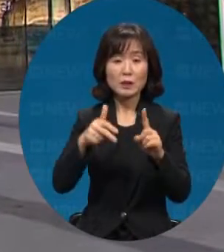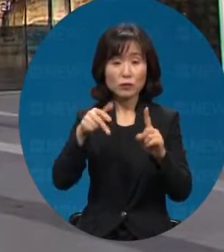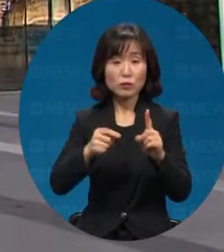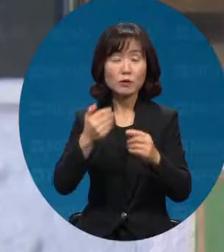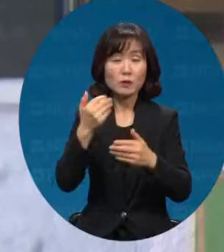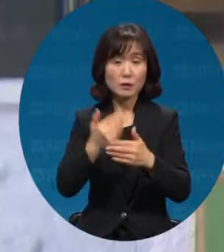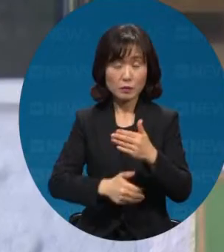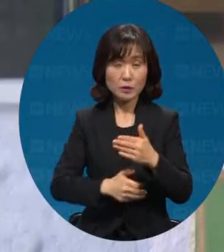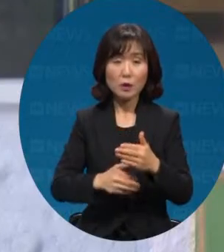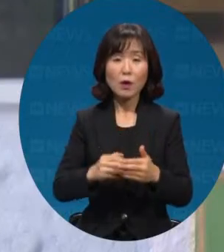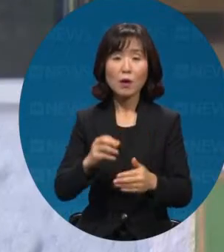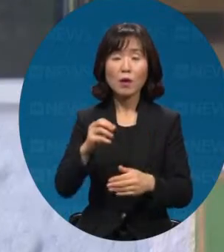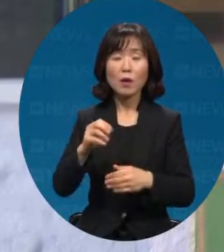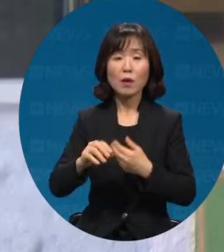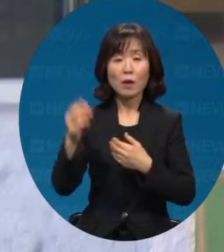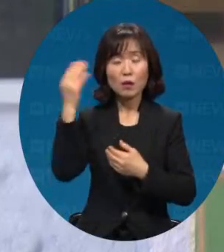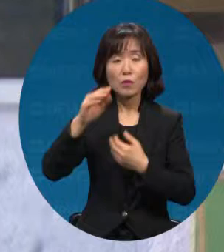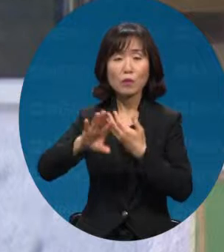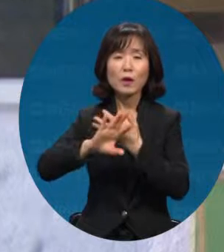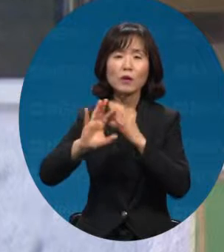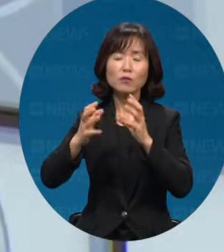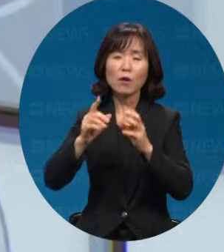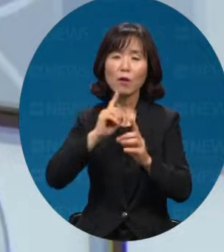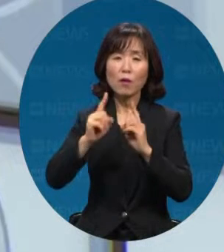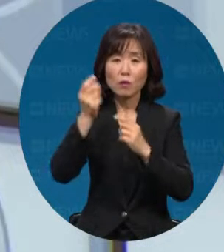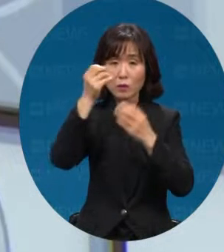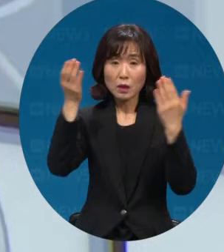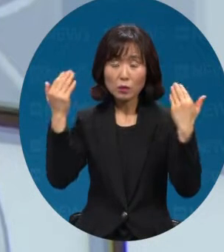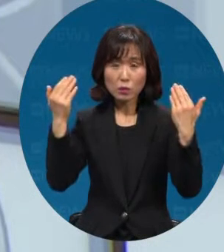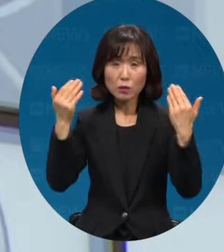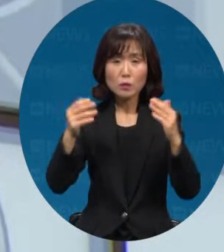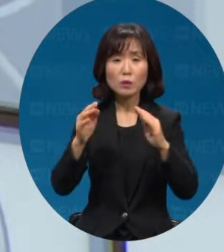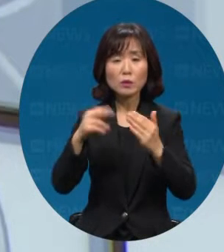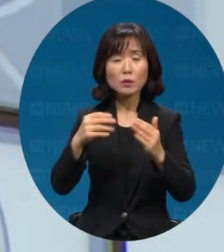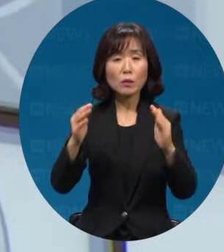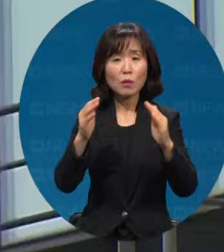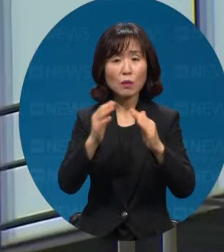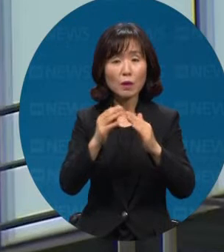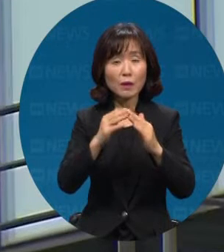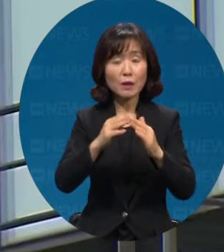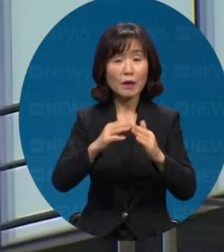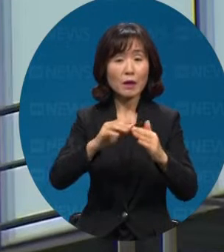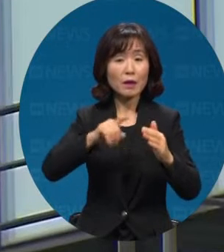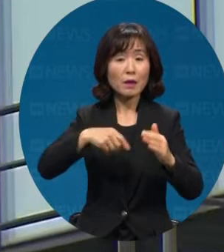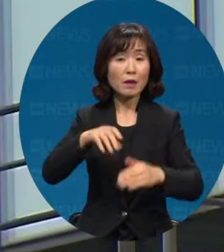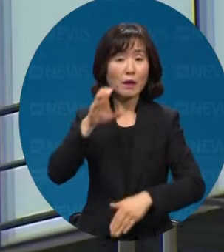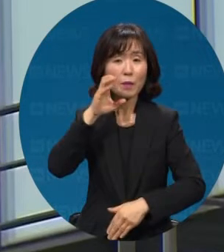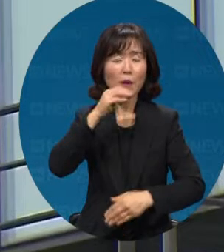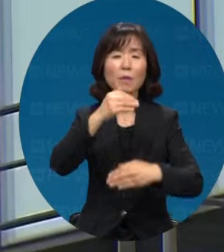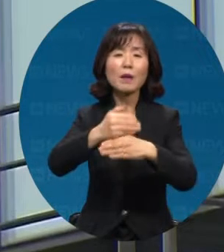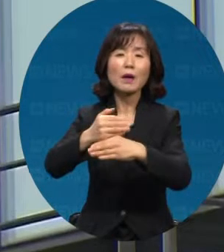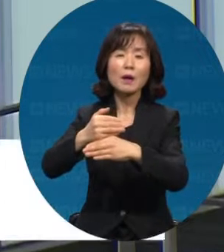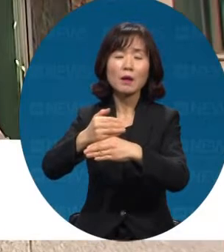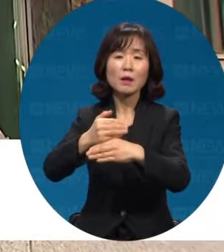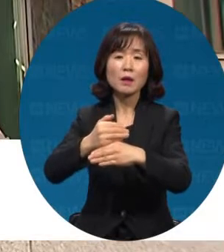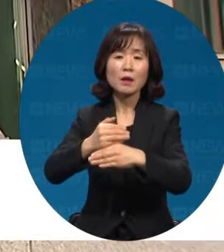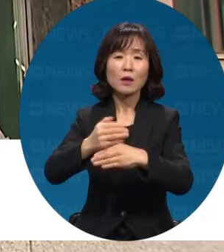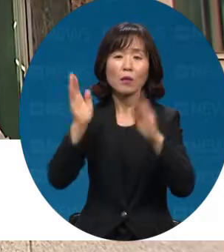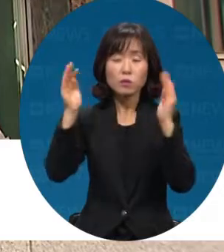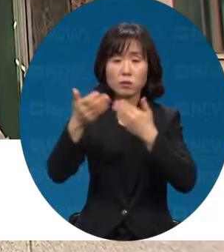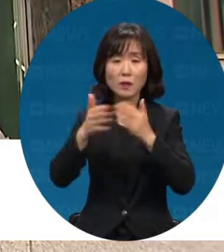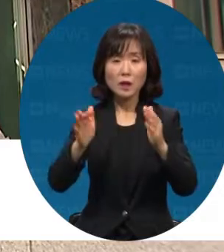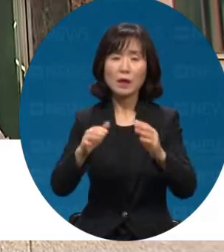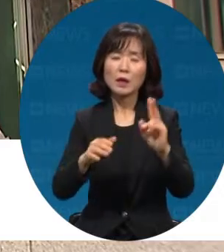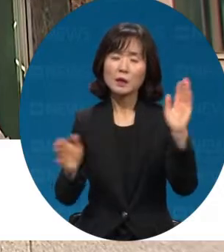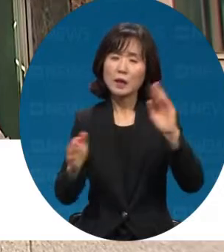도서관 내 카페에는 문을 닫았고 열람실에도 학생 한두 명만 드문드문 보입니다 2학교 재학생 한